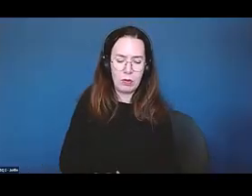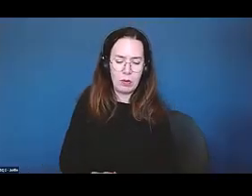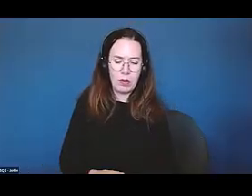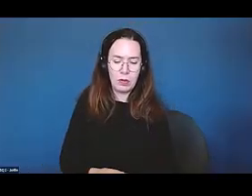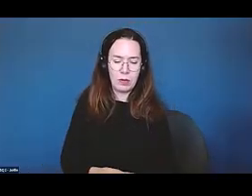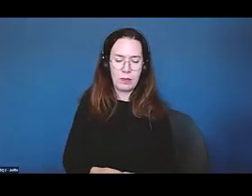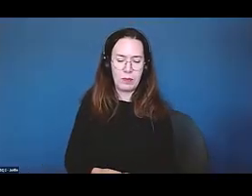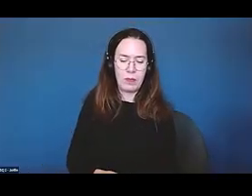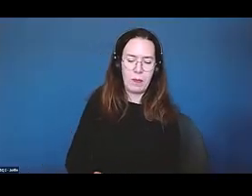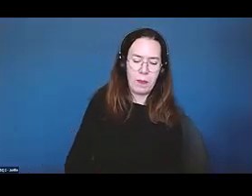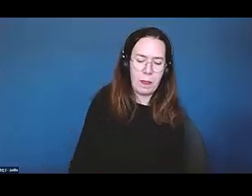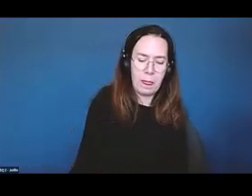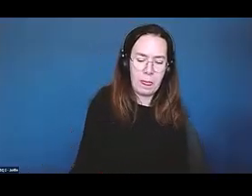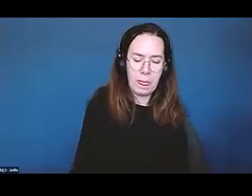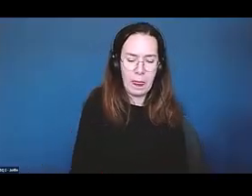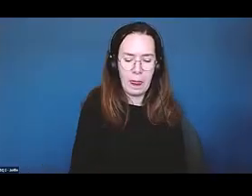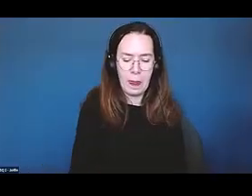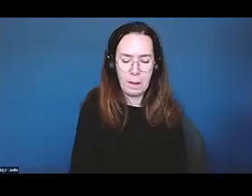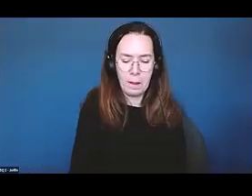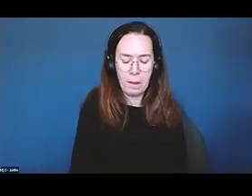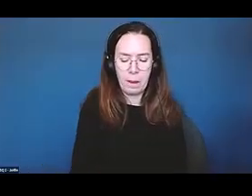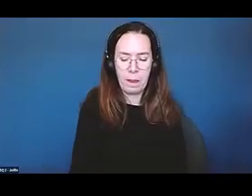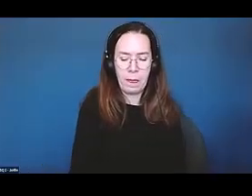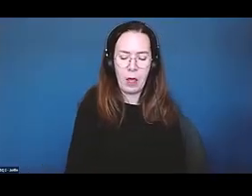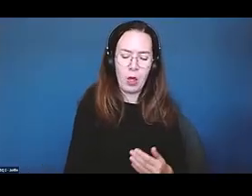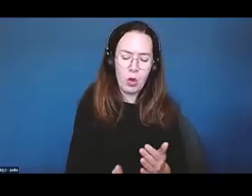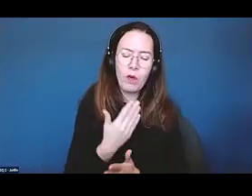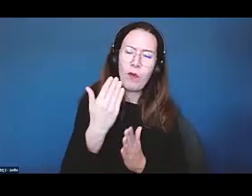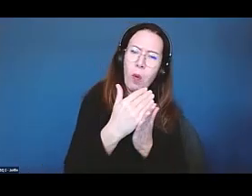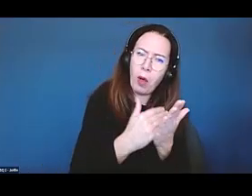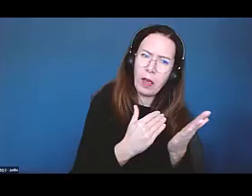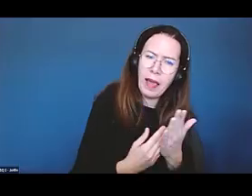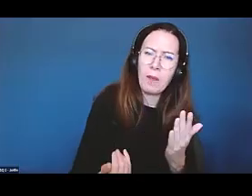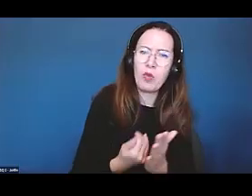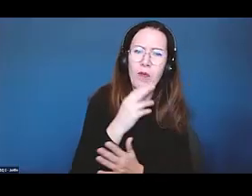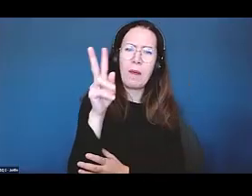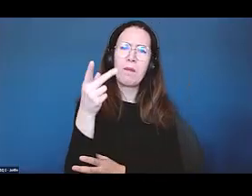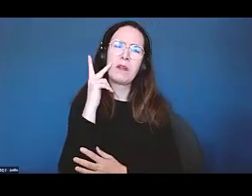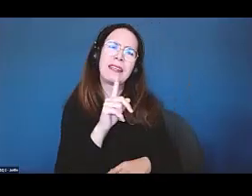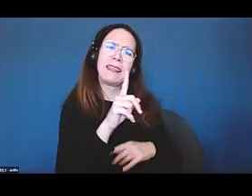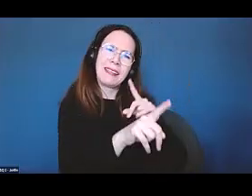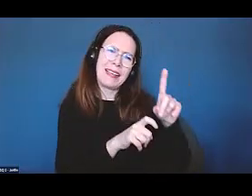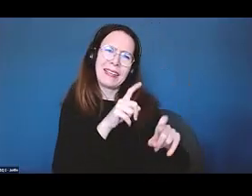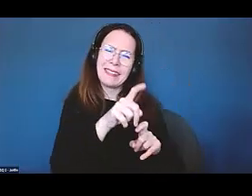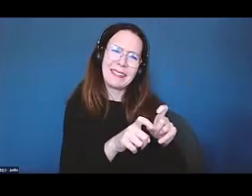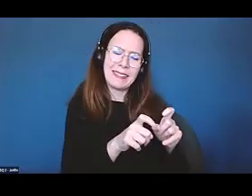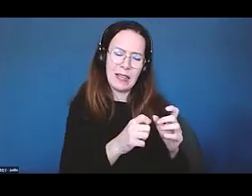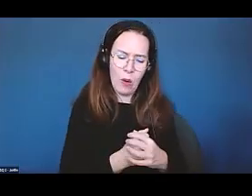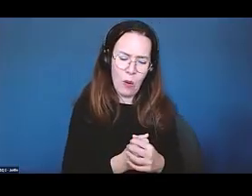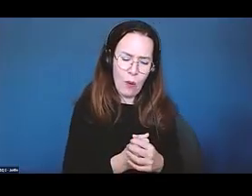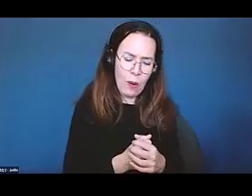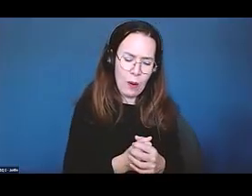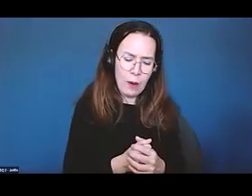Et avant de mettre en œuvre des nouveaux programmes et politiques, on pose des questions. Par exemple,